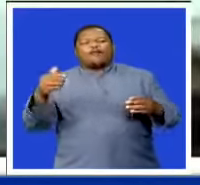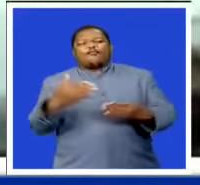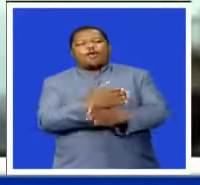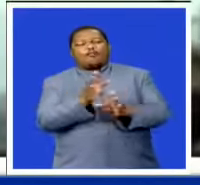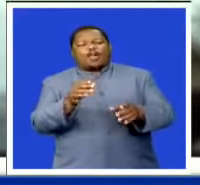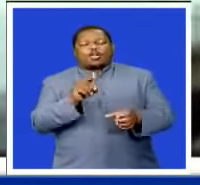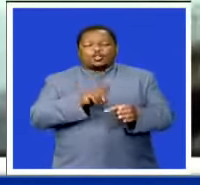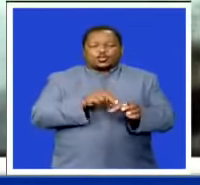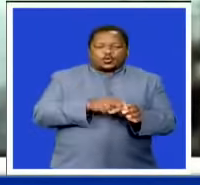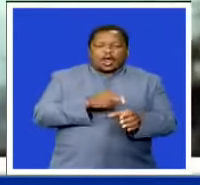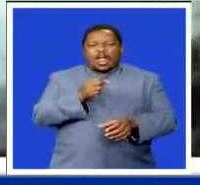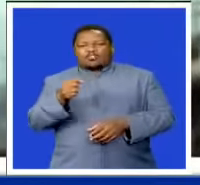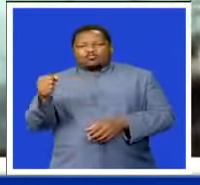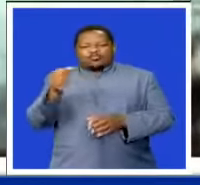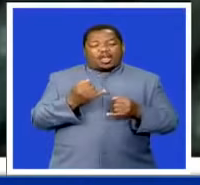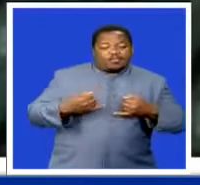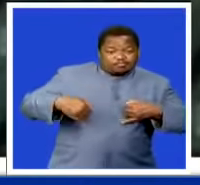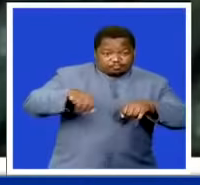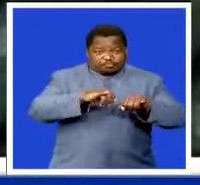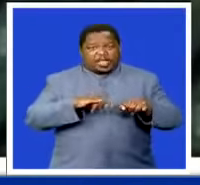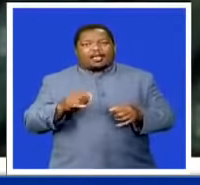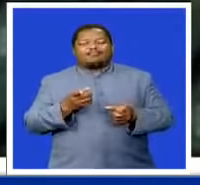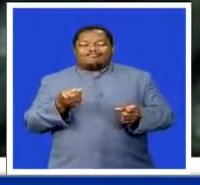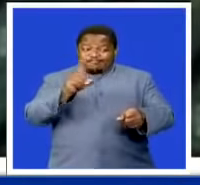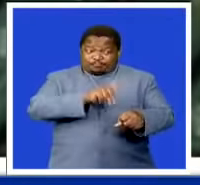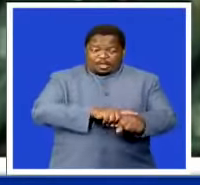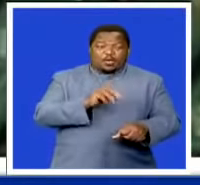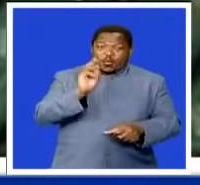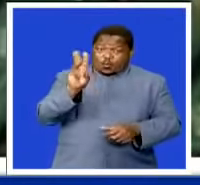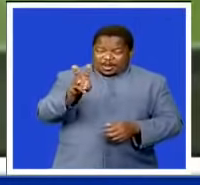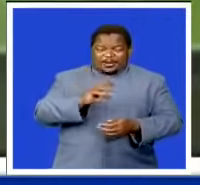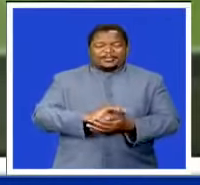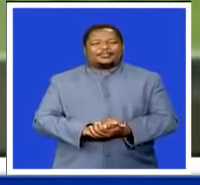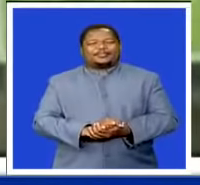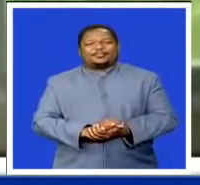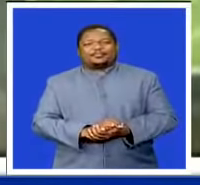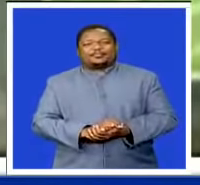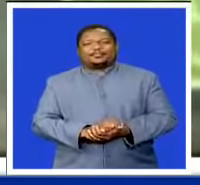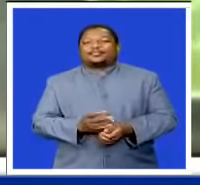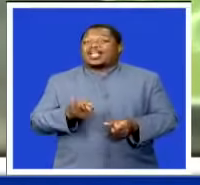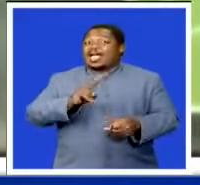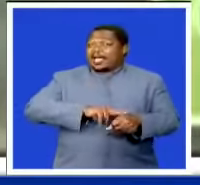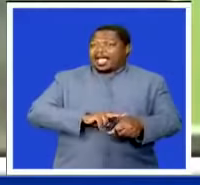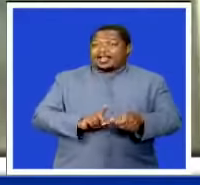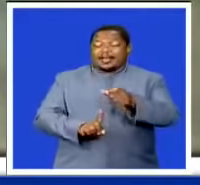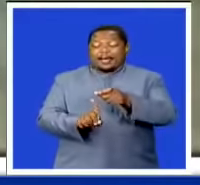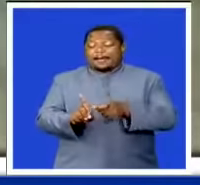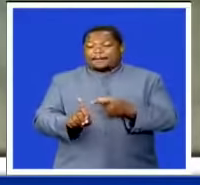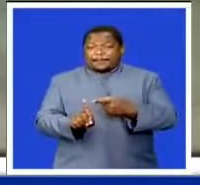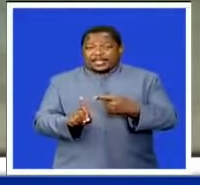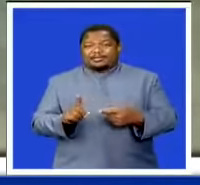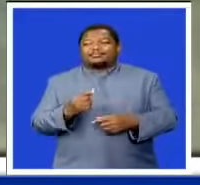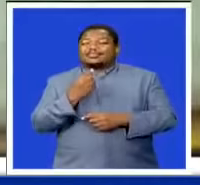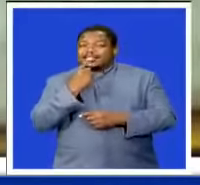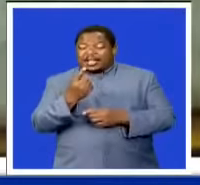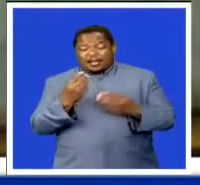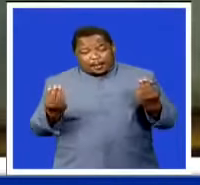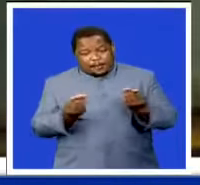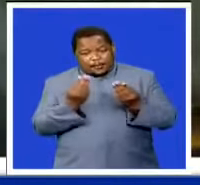Umphathi sifundza ucelile ukuthi bantfu bagweme nokushayela banathile kuze kutawuphepha